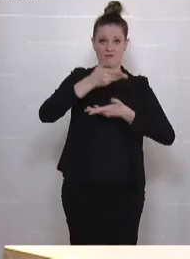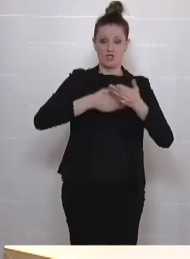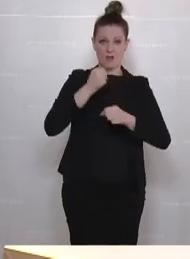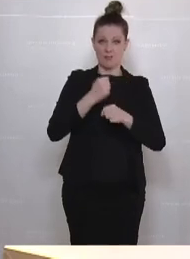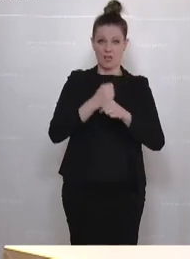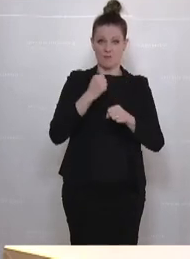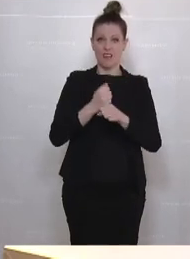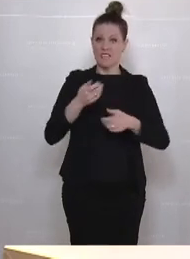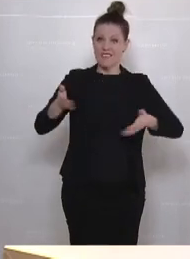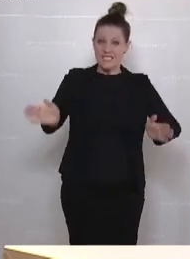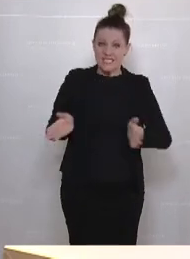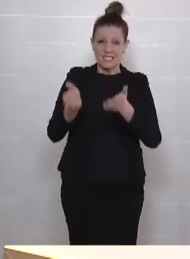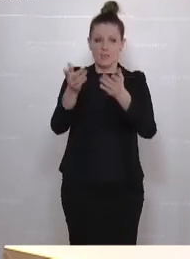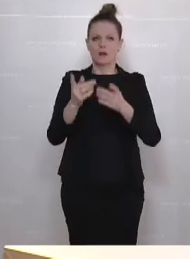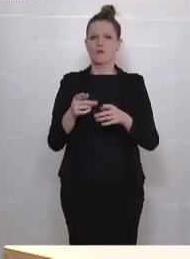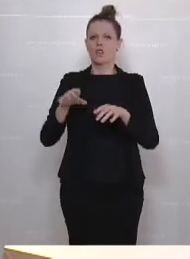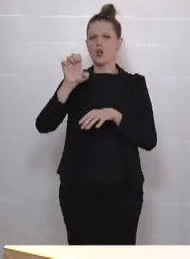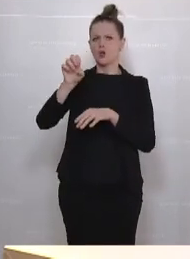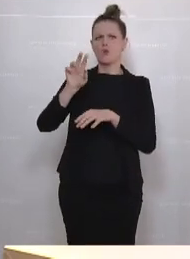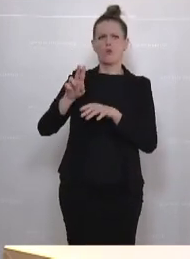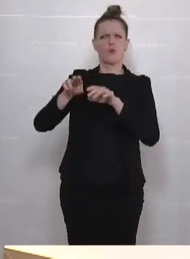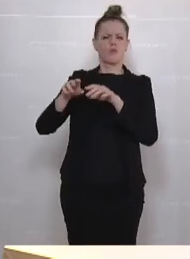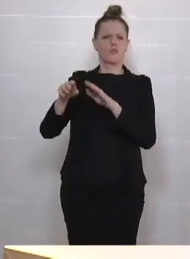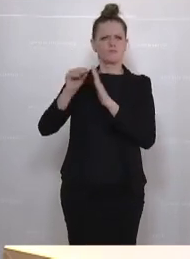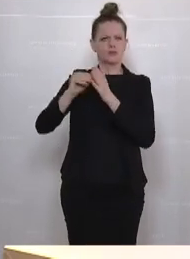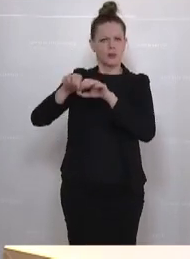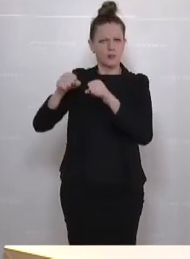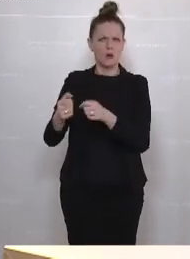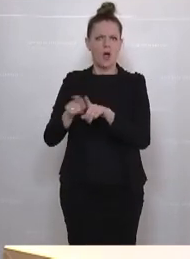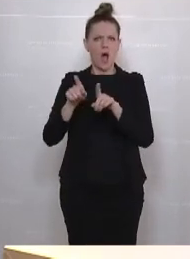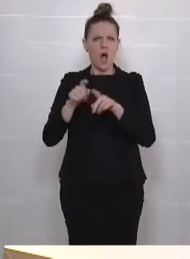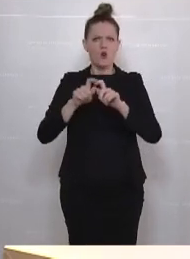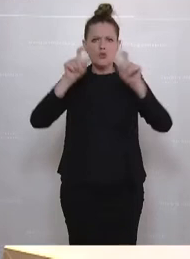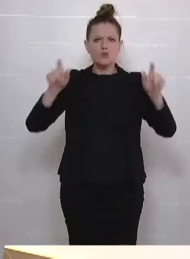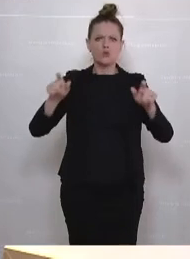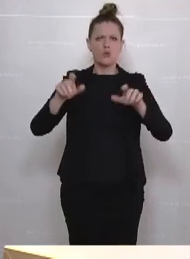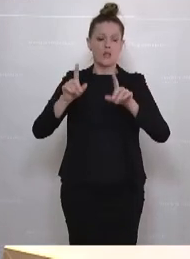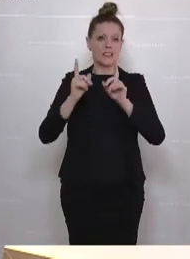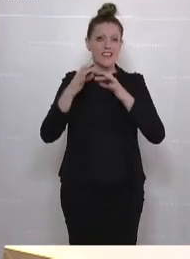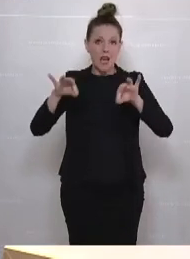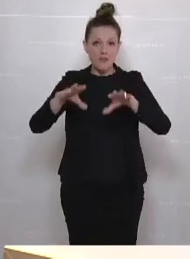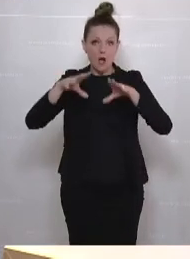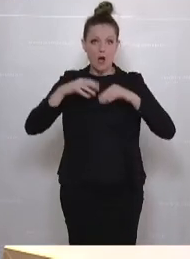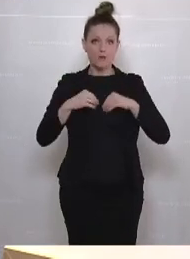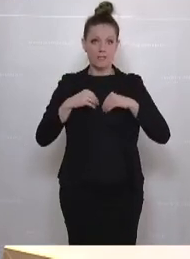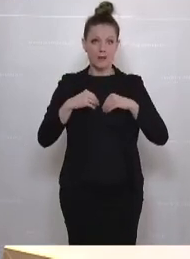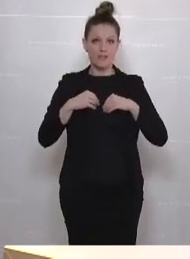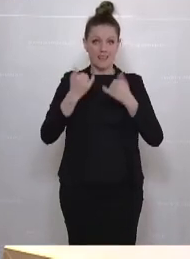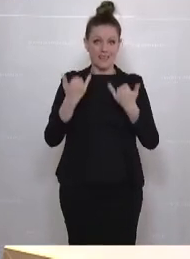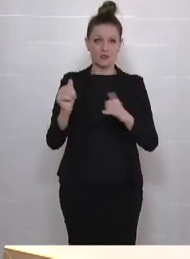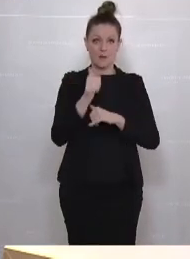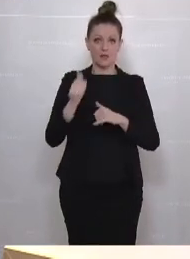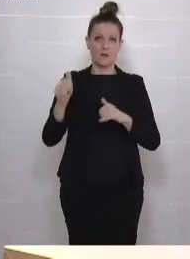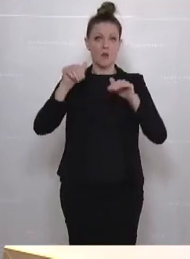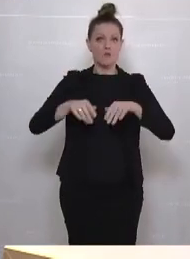alle EU-Verträge gebrochen, sondern die EU auch das erste Mal gestattet, Schulden aufzunehmen. Diese Schulden müssen natürlich jetzt finanziert werden,